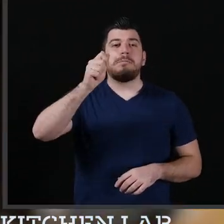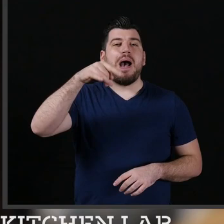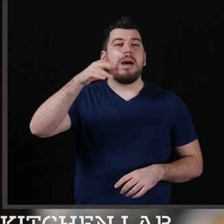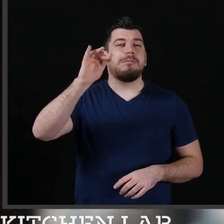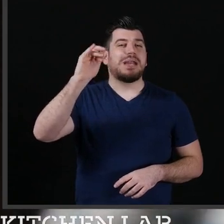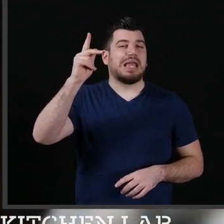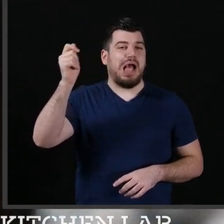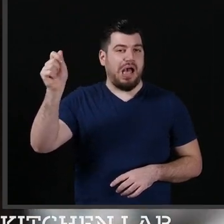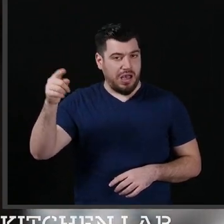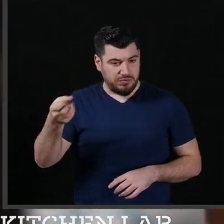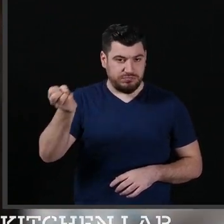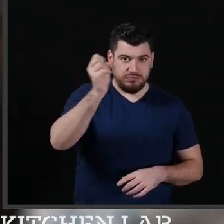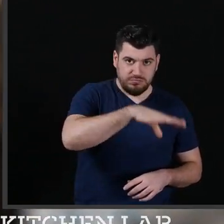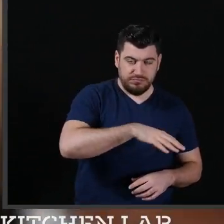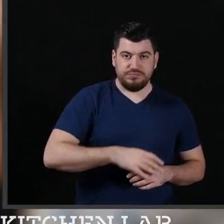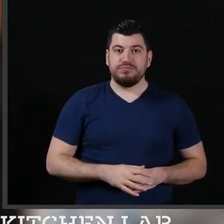αλατάκι,